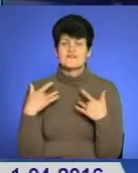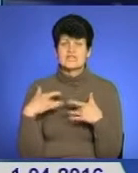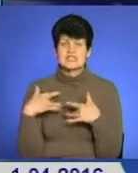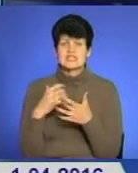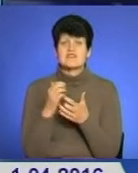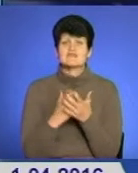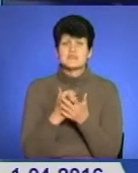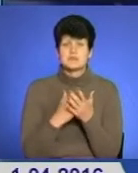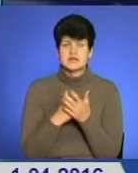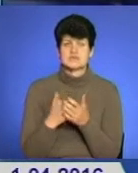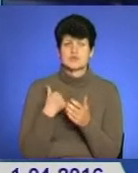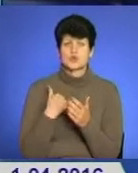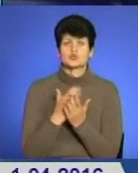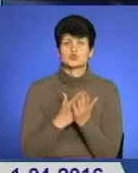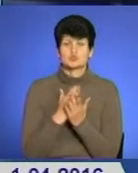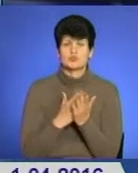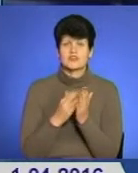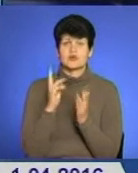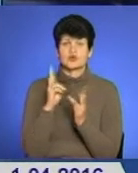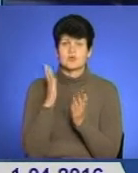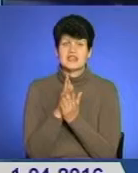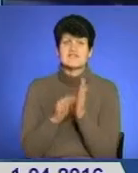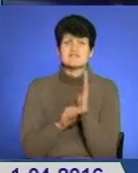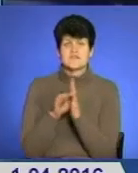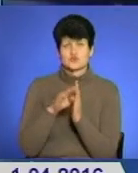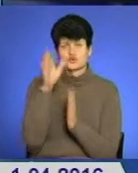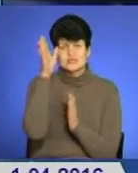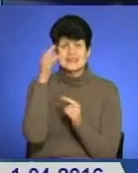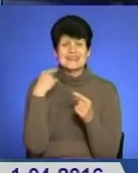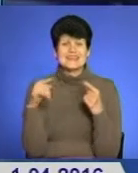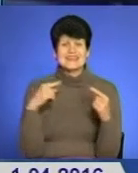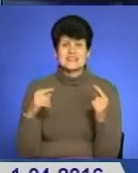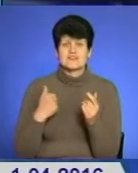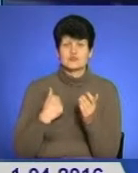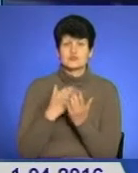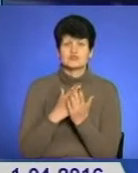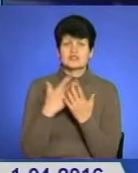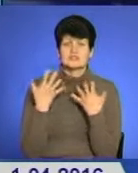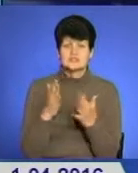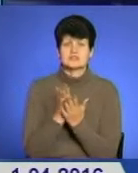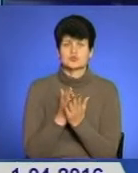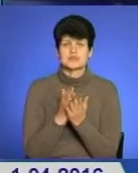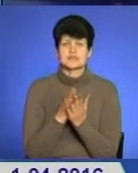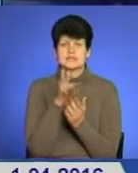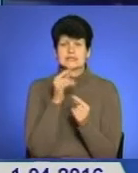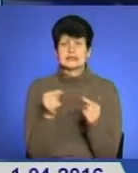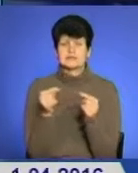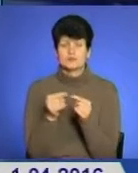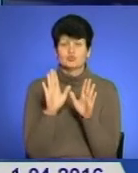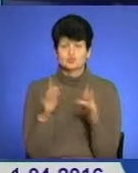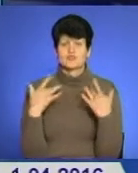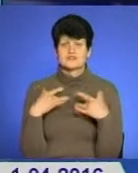запас військовослужбовців строкової служби, які мають вищу освіту. Інші військовослужбовці, які відслужили встановлені строки, будуть